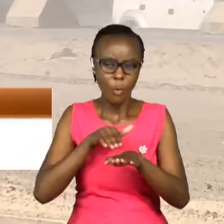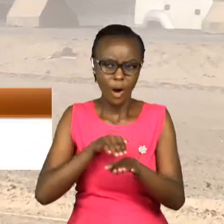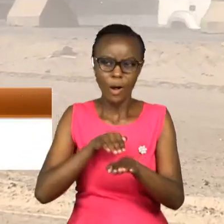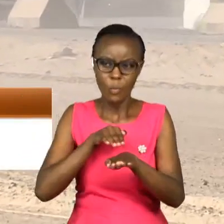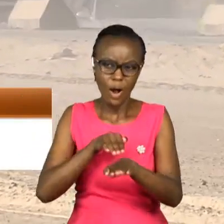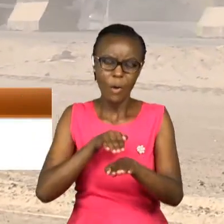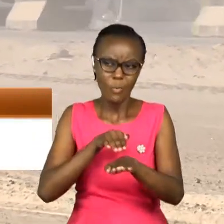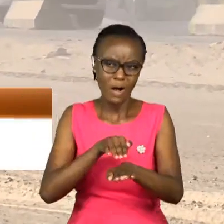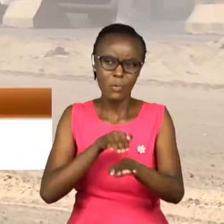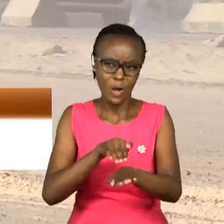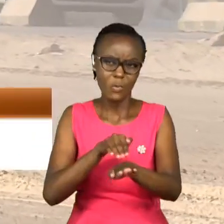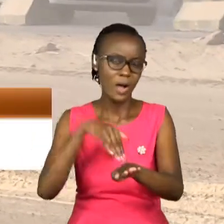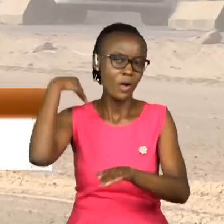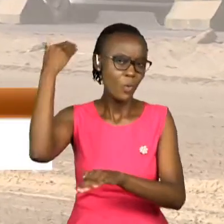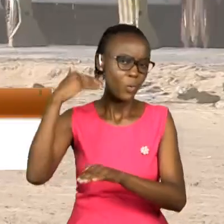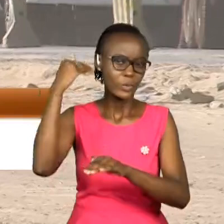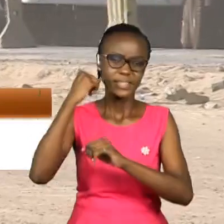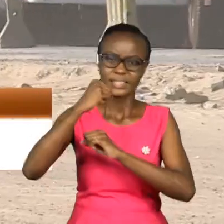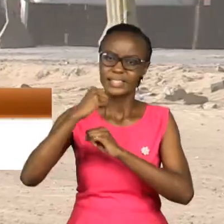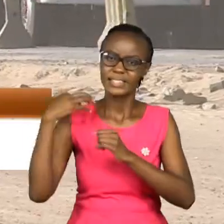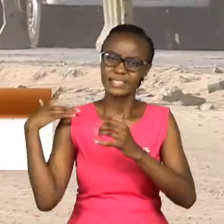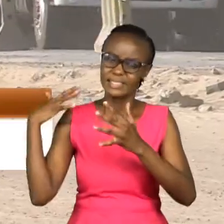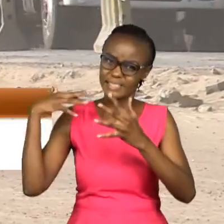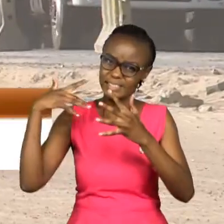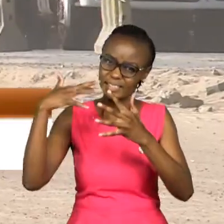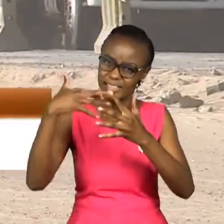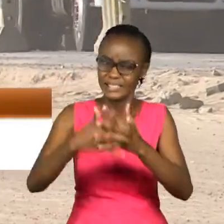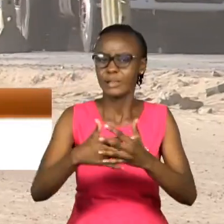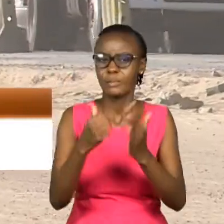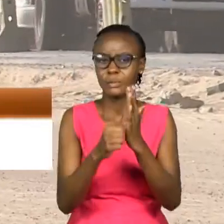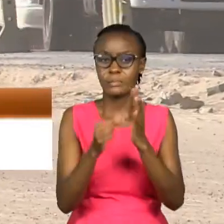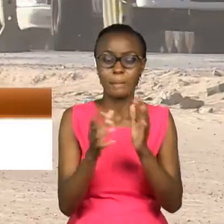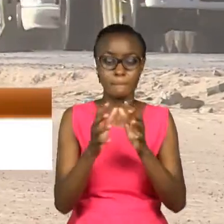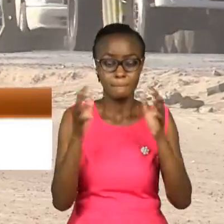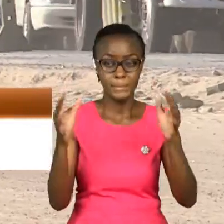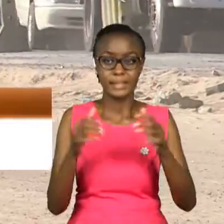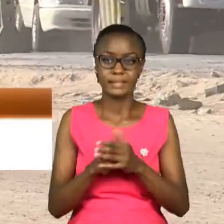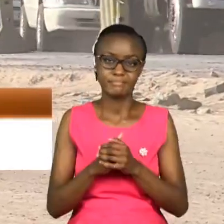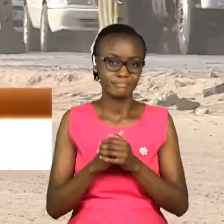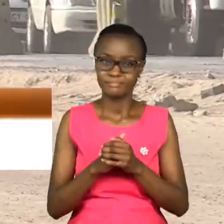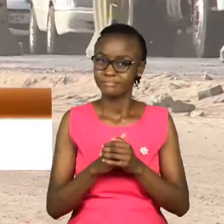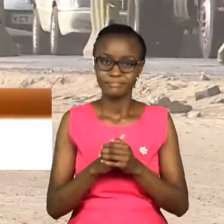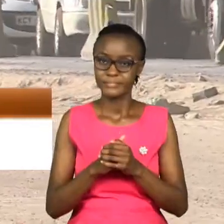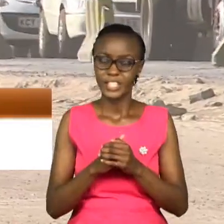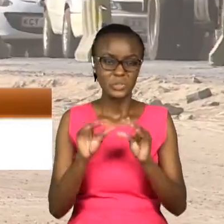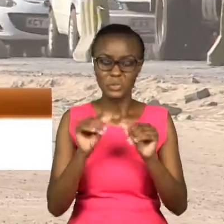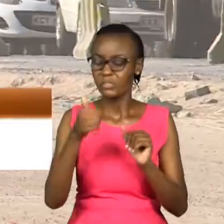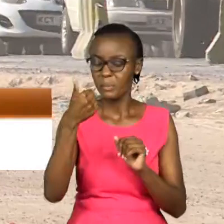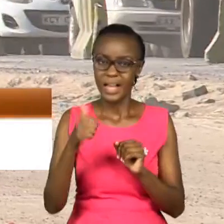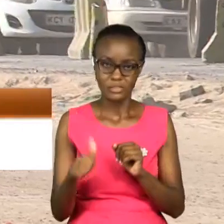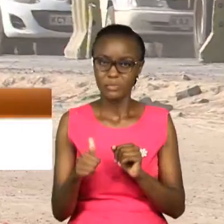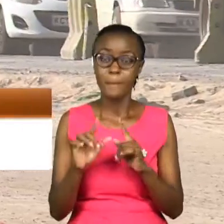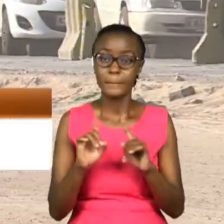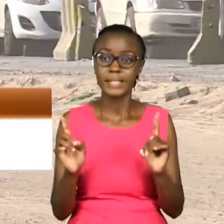kwa miaka na mikaka limeweza kuwa kama donda ndugu ndwele haswa sosikia dawa katika eneo hili.